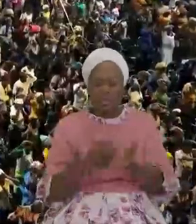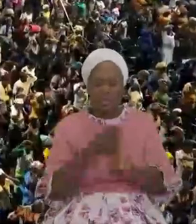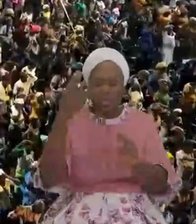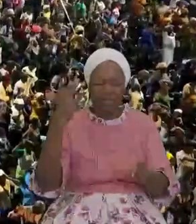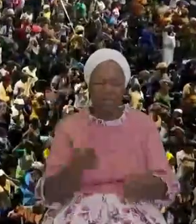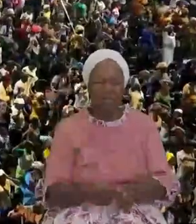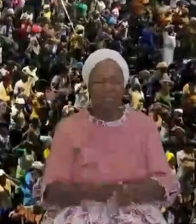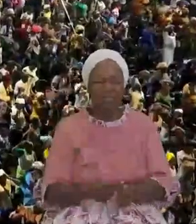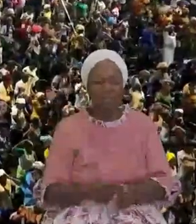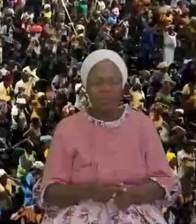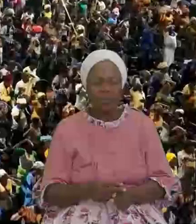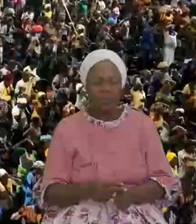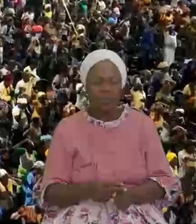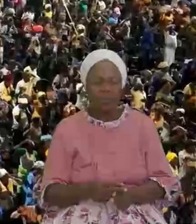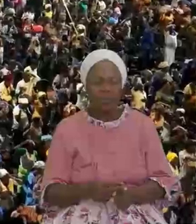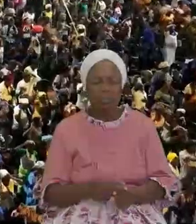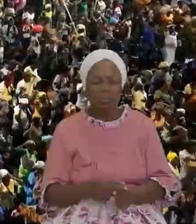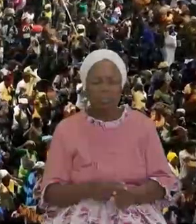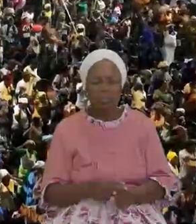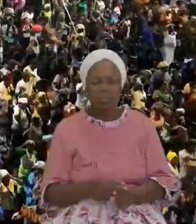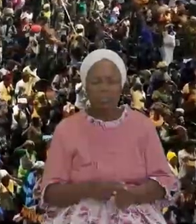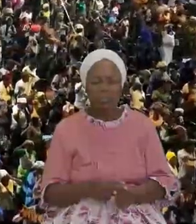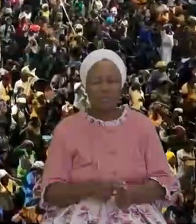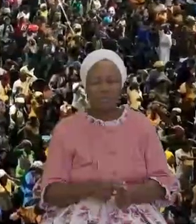de Jésus.